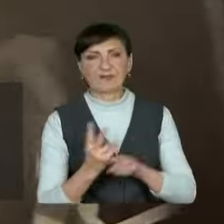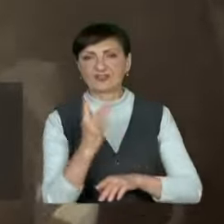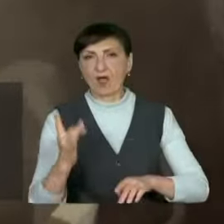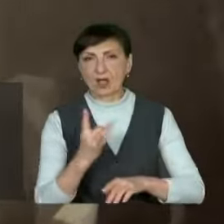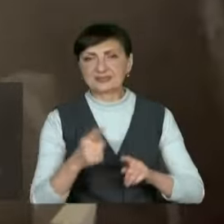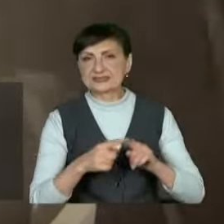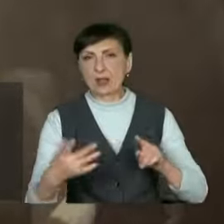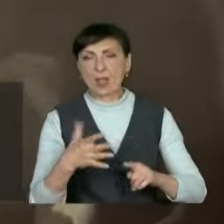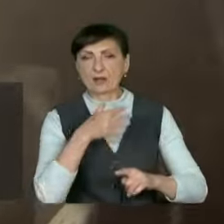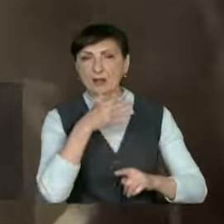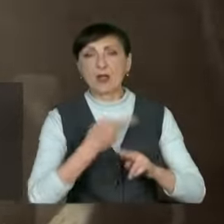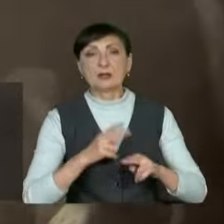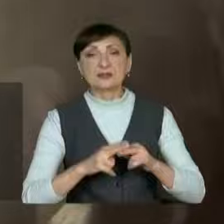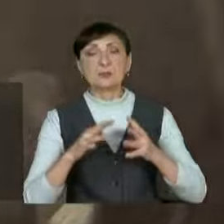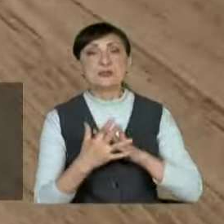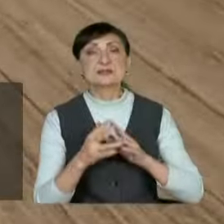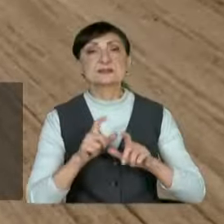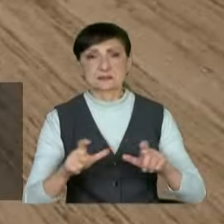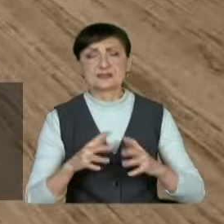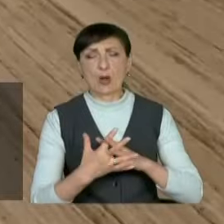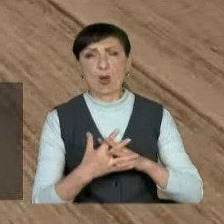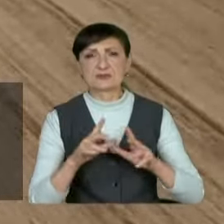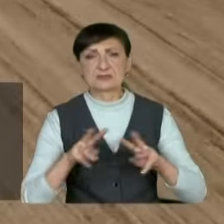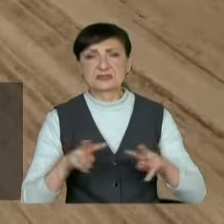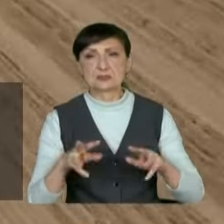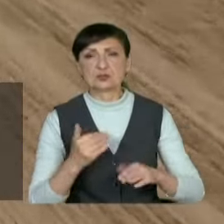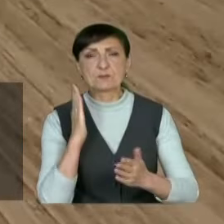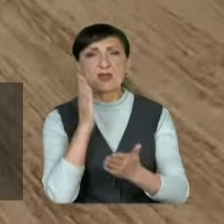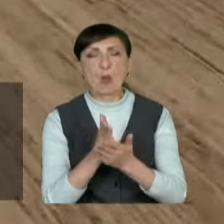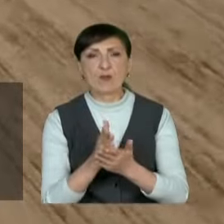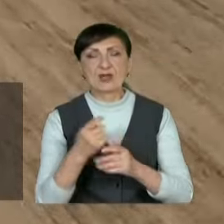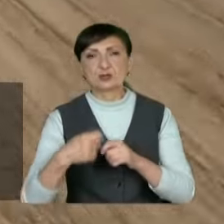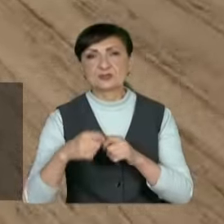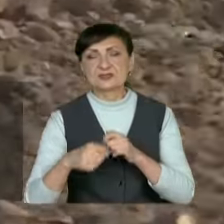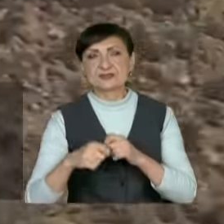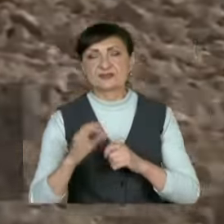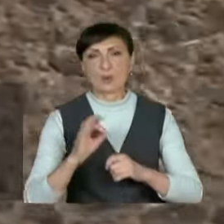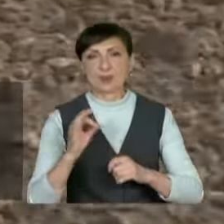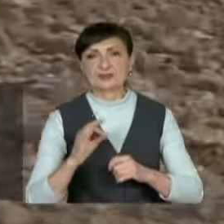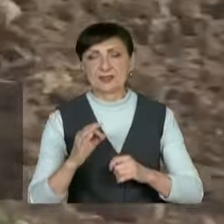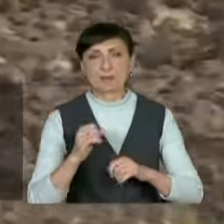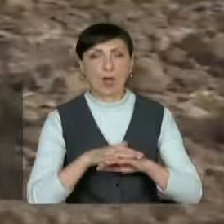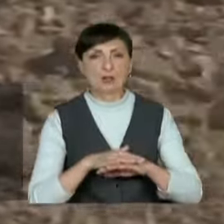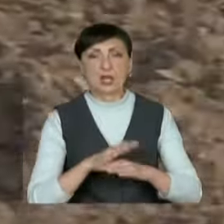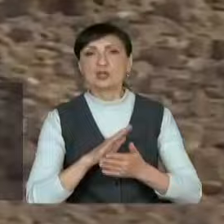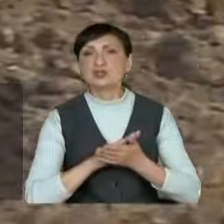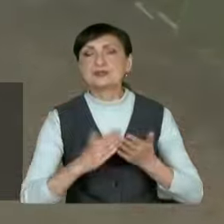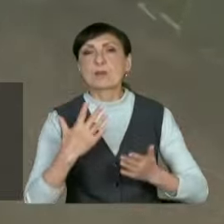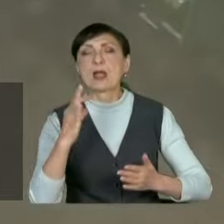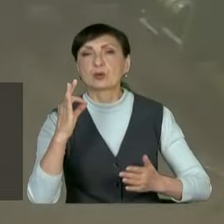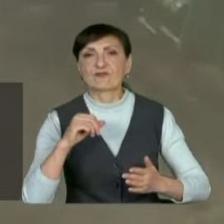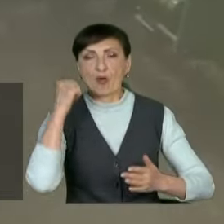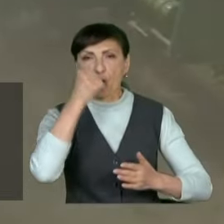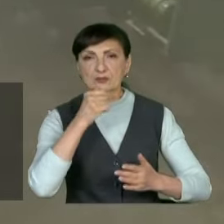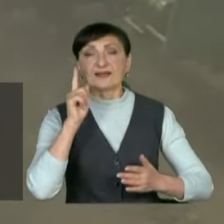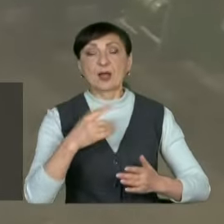за 5 лет. Для этого Минсельхоз внедрил механизм прямого субсидирования ставок вознаграждения финансовых институтов под чистые 5% годовых.